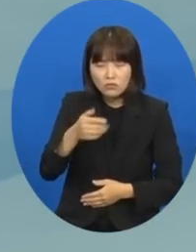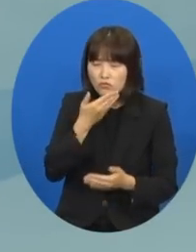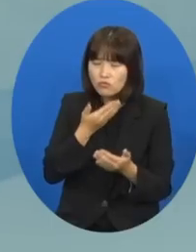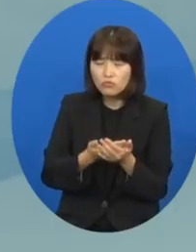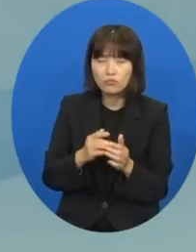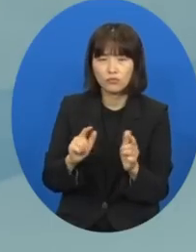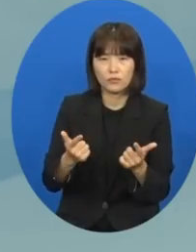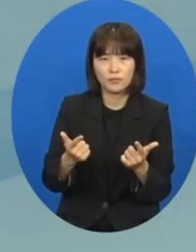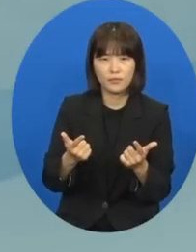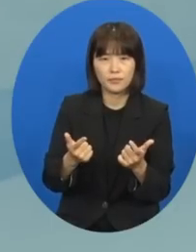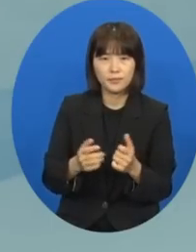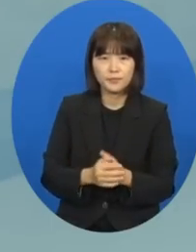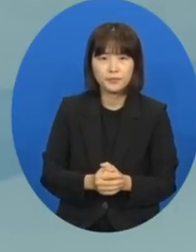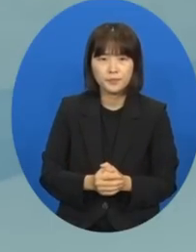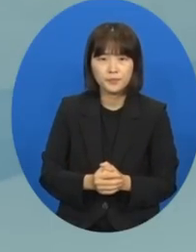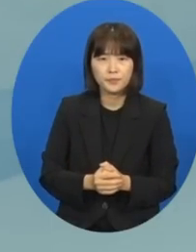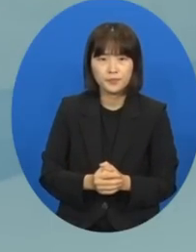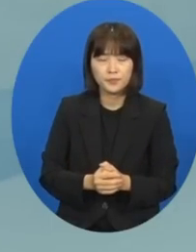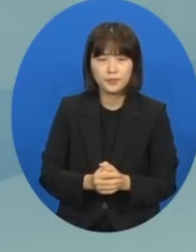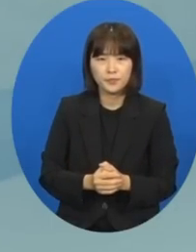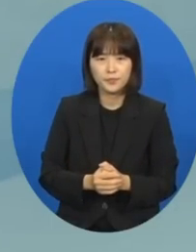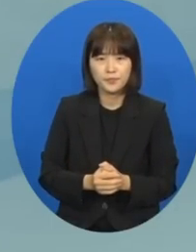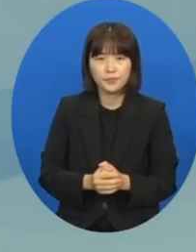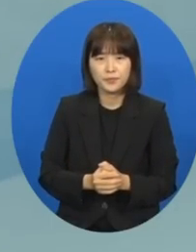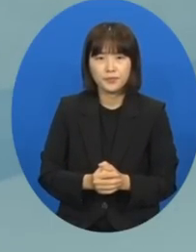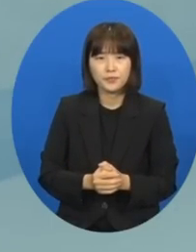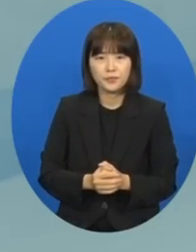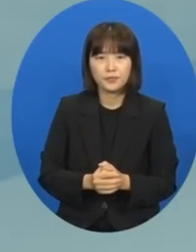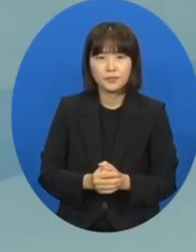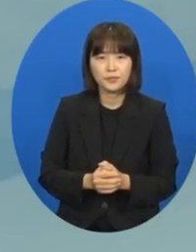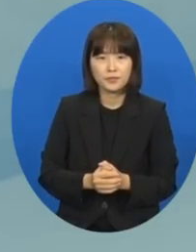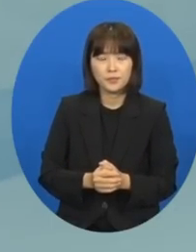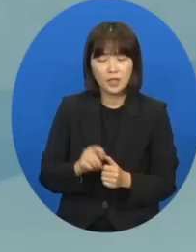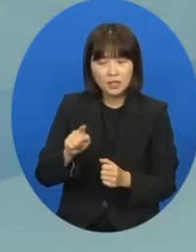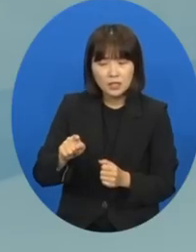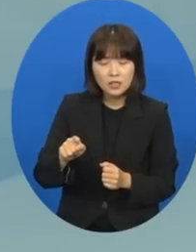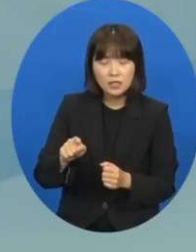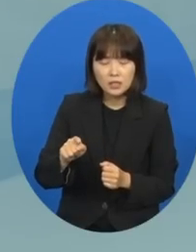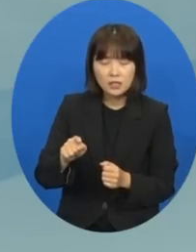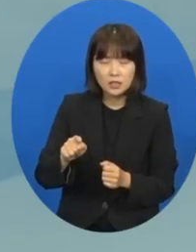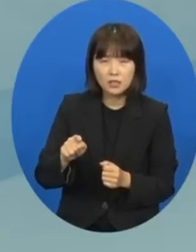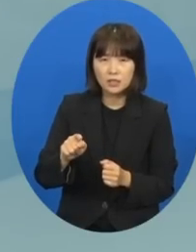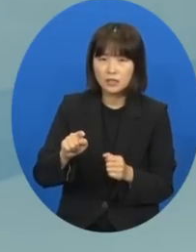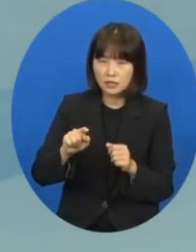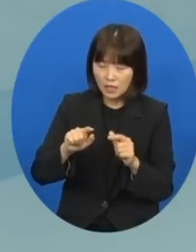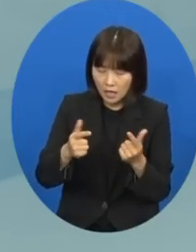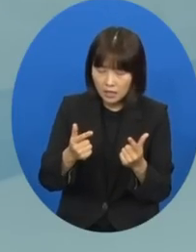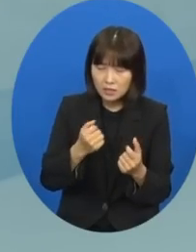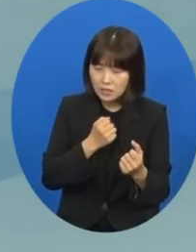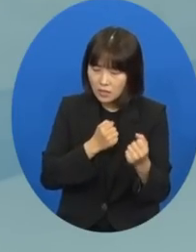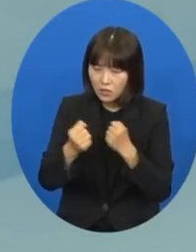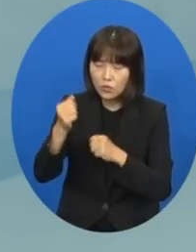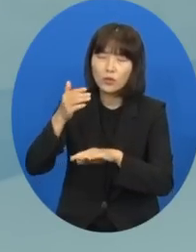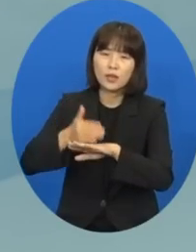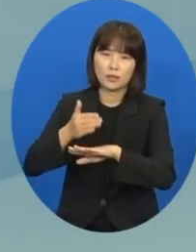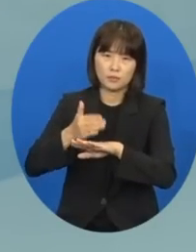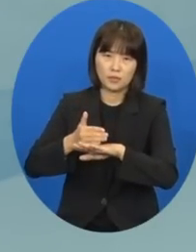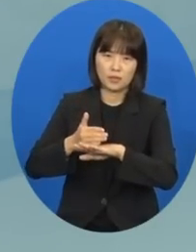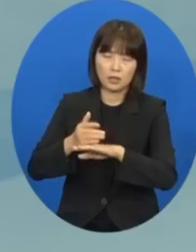거예요. 더 이상 그리 아니하실지라도 감사한 거예요. 더 많은 믿음의 자녀들,